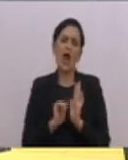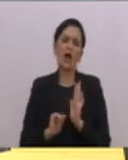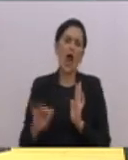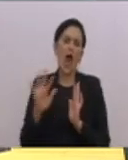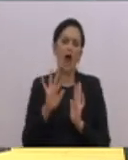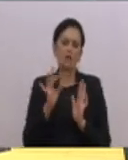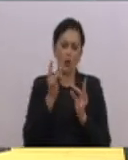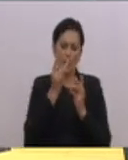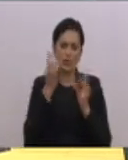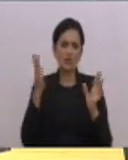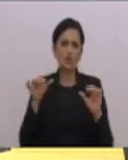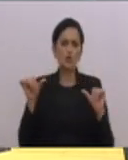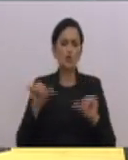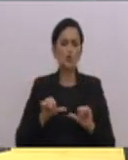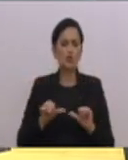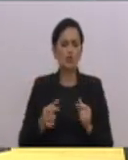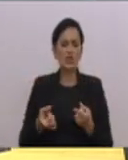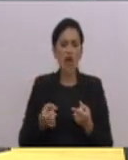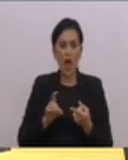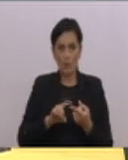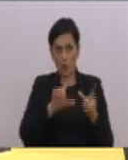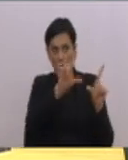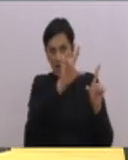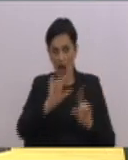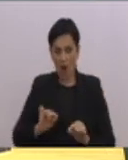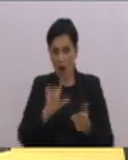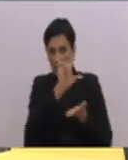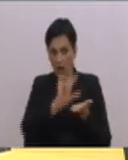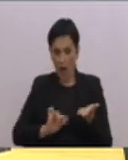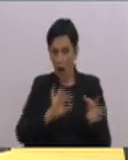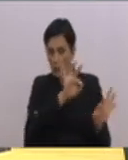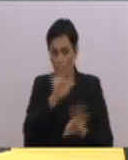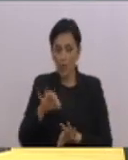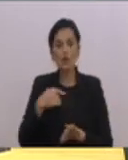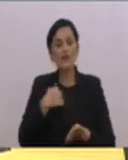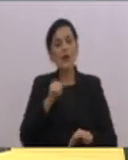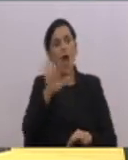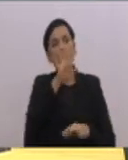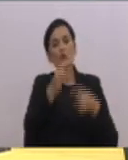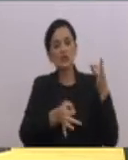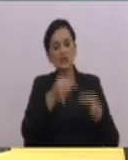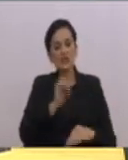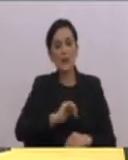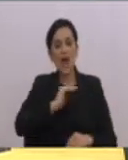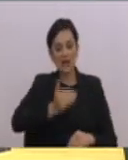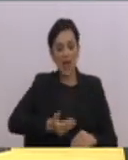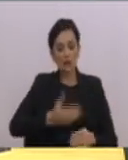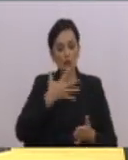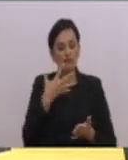ცივილიზაციის ყველაზე ცუდი გამოვლინება დავაკოპიროთ. ჩვენ არ ვაკოპირებთ ევროპულ სასამართლოს, არ ვაკოპირებთ კერძო საკუთრებას, როგორც